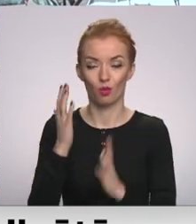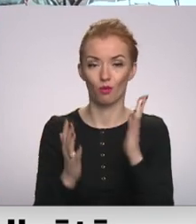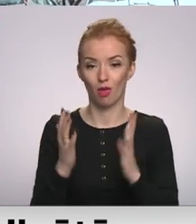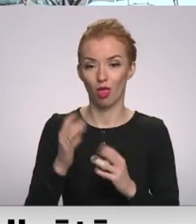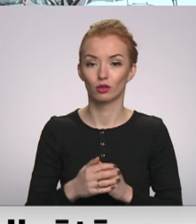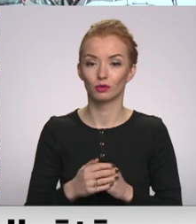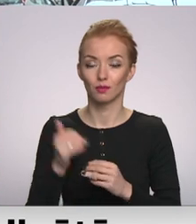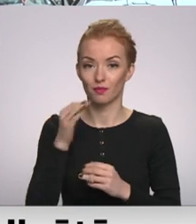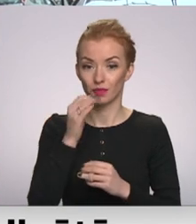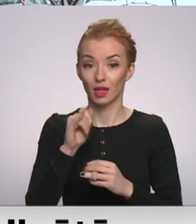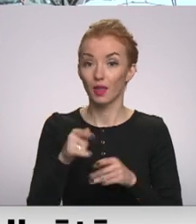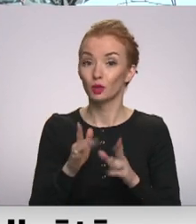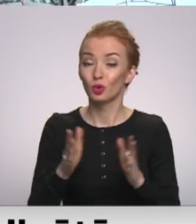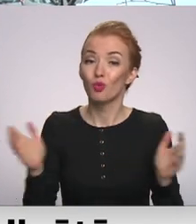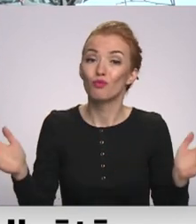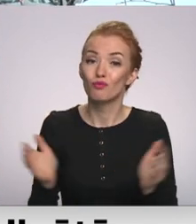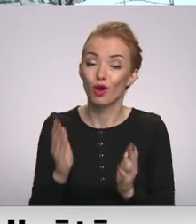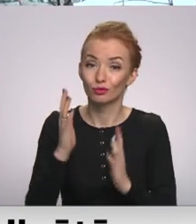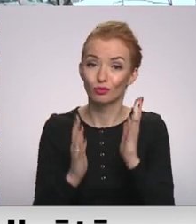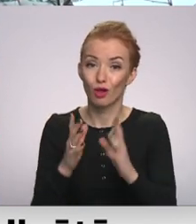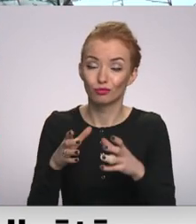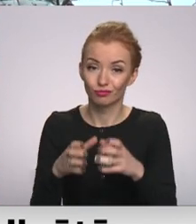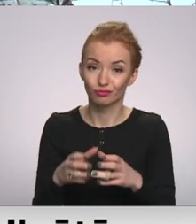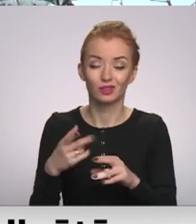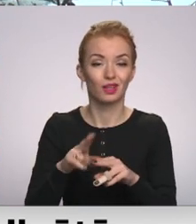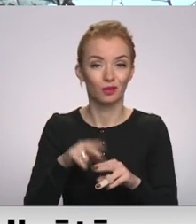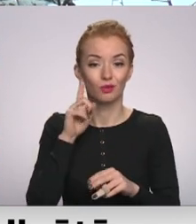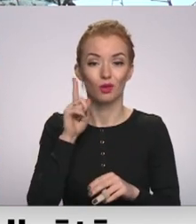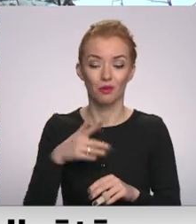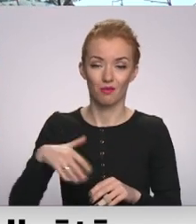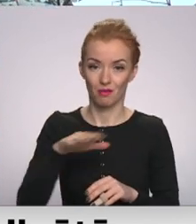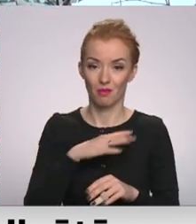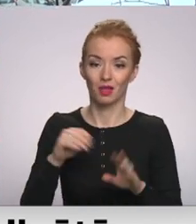Kā lai pasaka, ja tas būtu neliels meža gabaliņš, tad protams, mēs